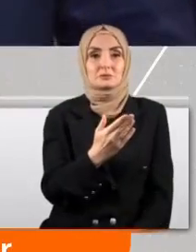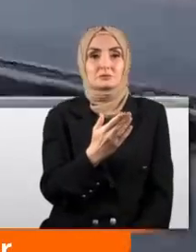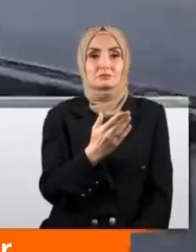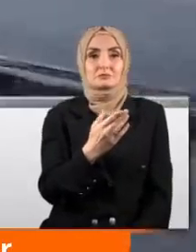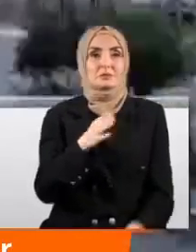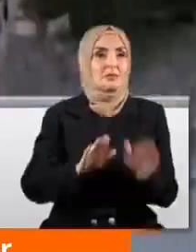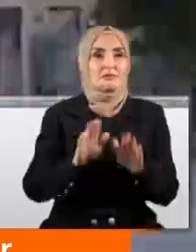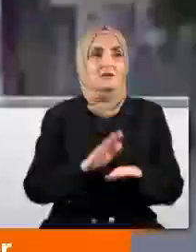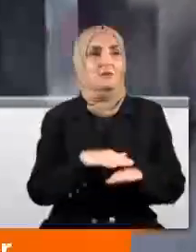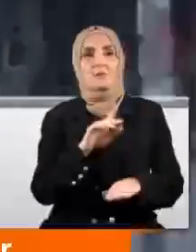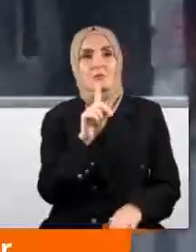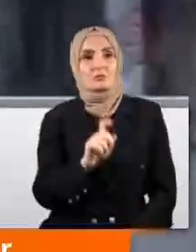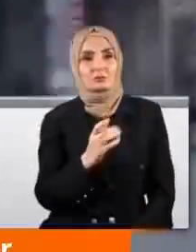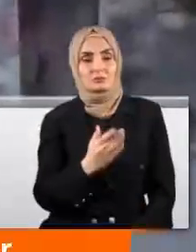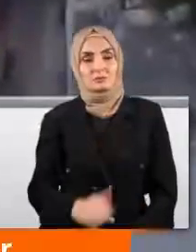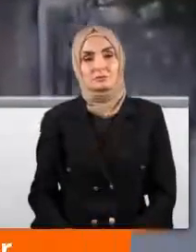koymuyorsunuz?